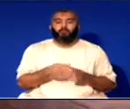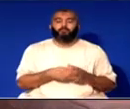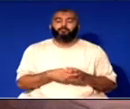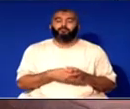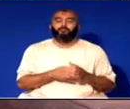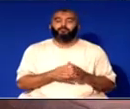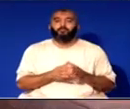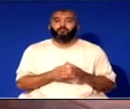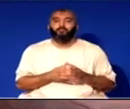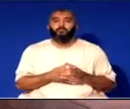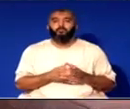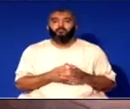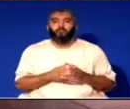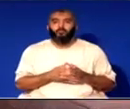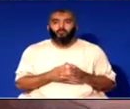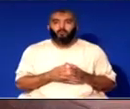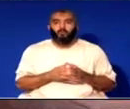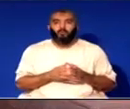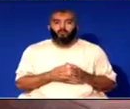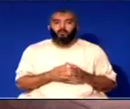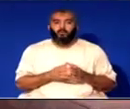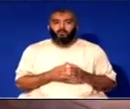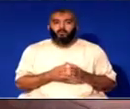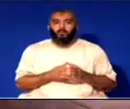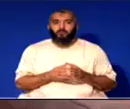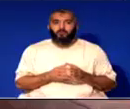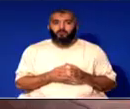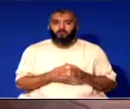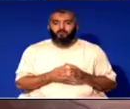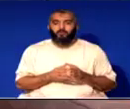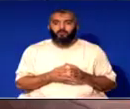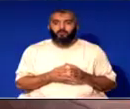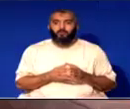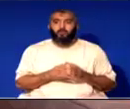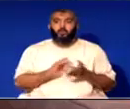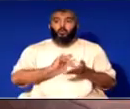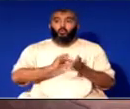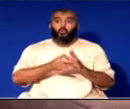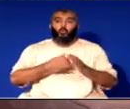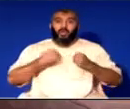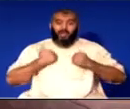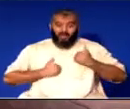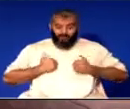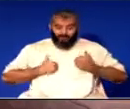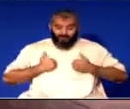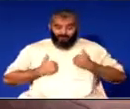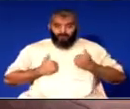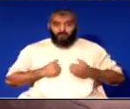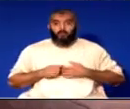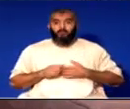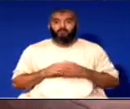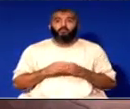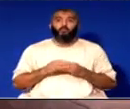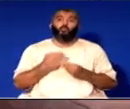شوفي، درك انت نهالي بمعنى الغسل كامل هو اللي يسبب لك في المضرة ولا